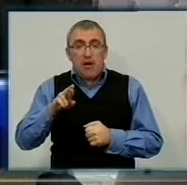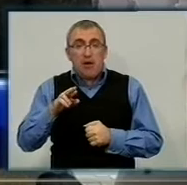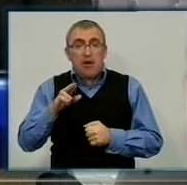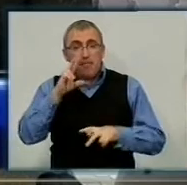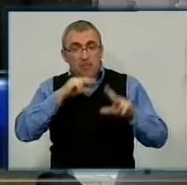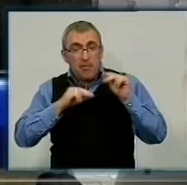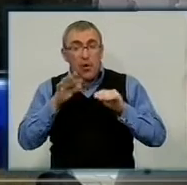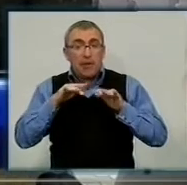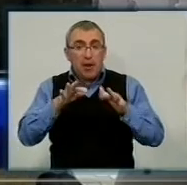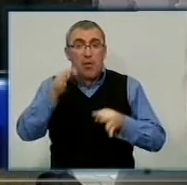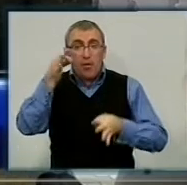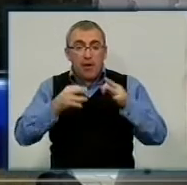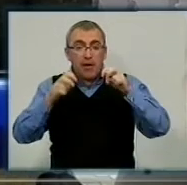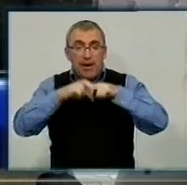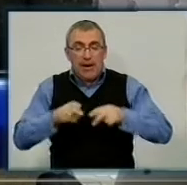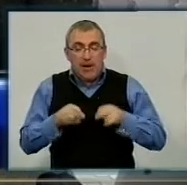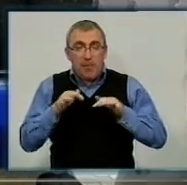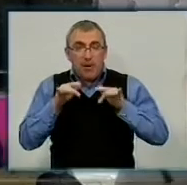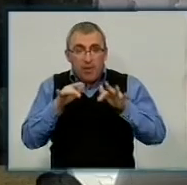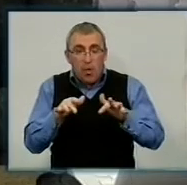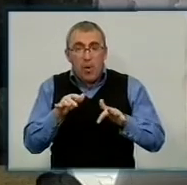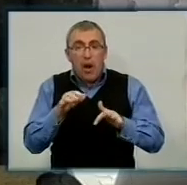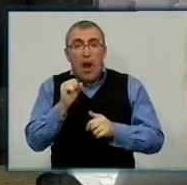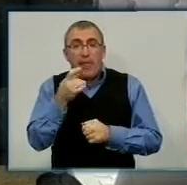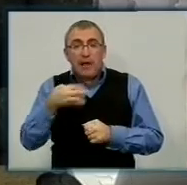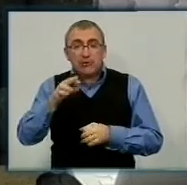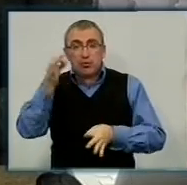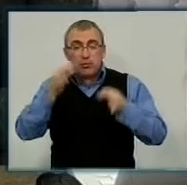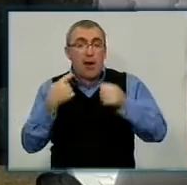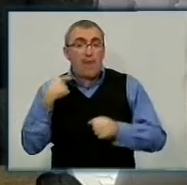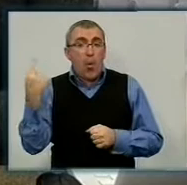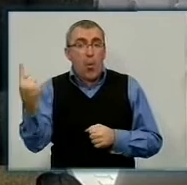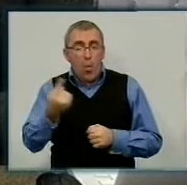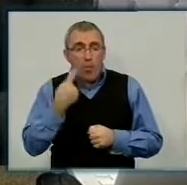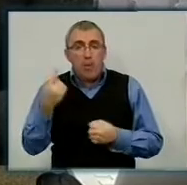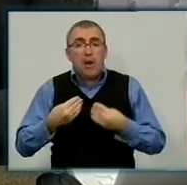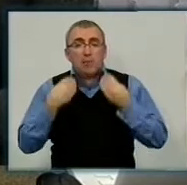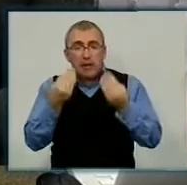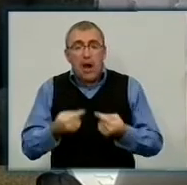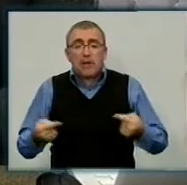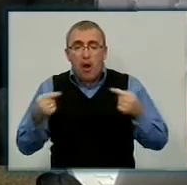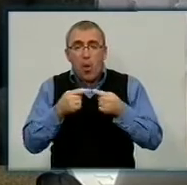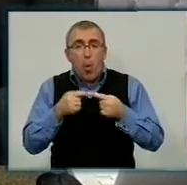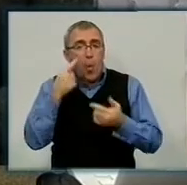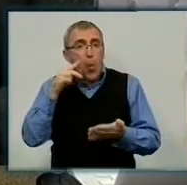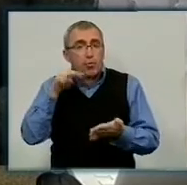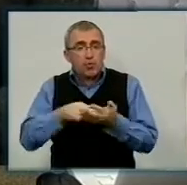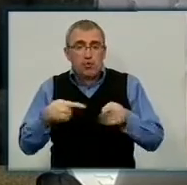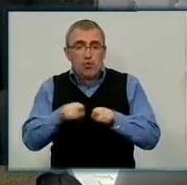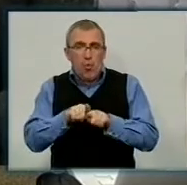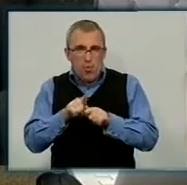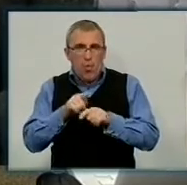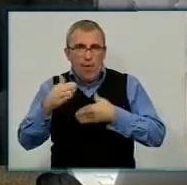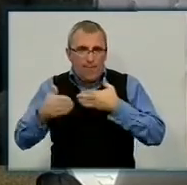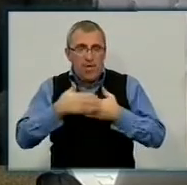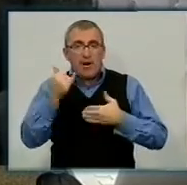колегія суддів з розгляду кримінальних справ апеляційного суду Кіровоградської області дасть належну оцінку цьому вироку і